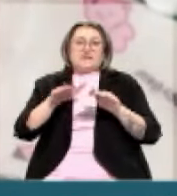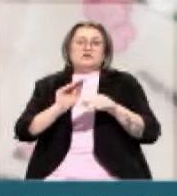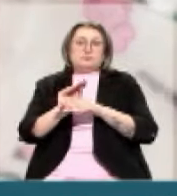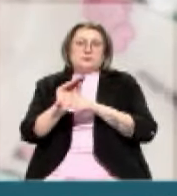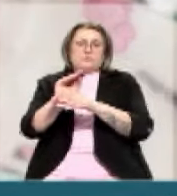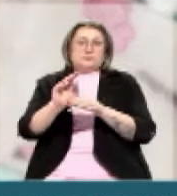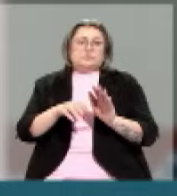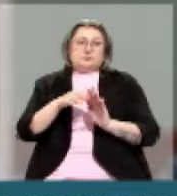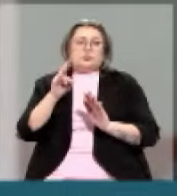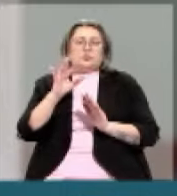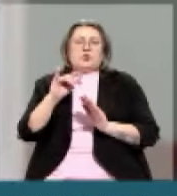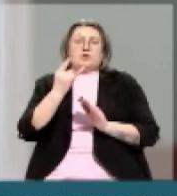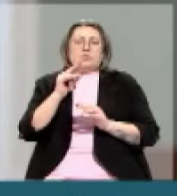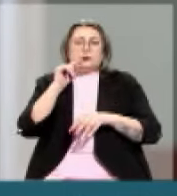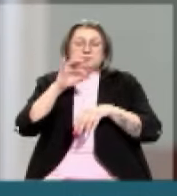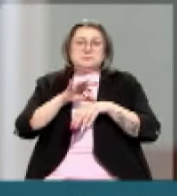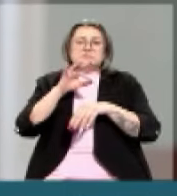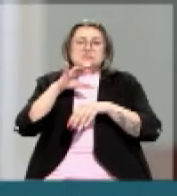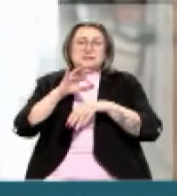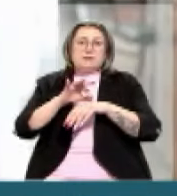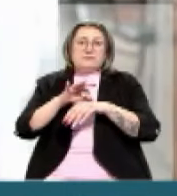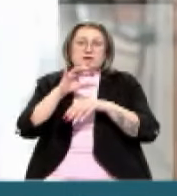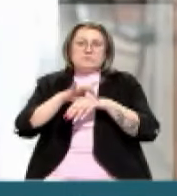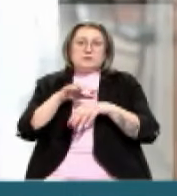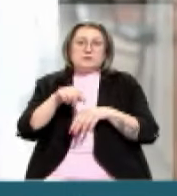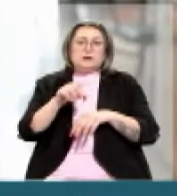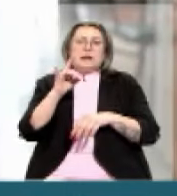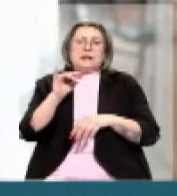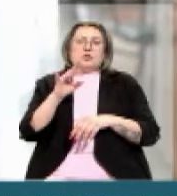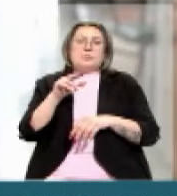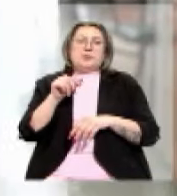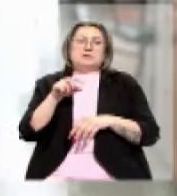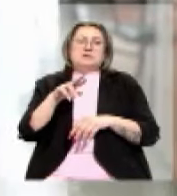ретинопатияға шалдыққан нәрестенің жанарына ота қажет.